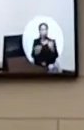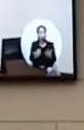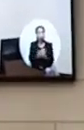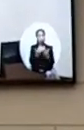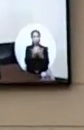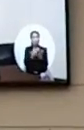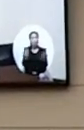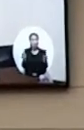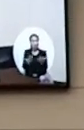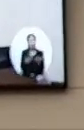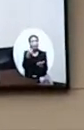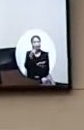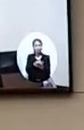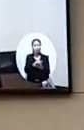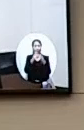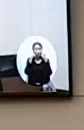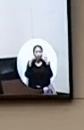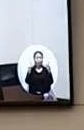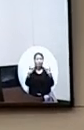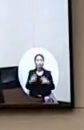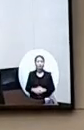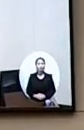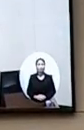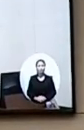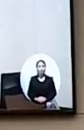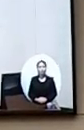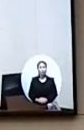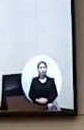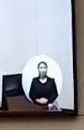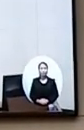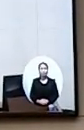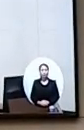임업육성지원조례하는 가결되었음을 선포합니다.